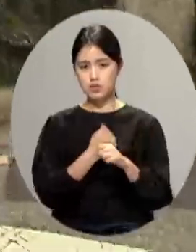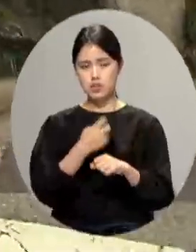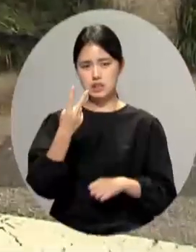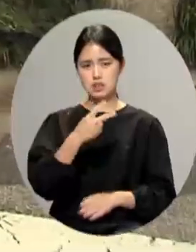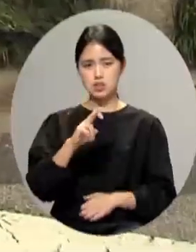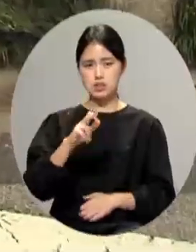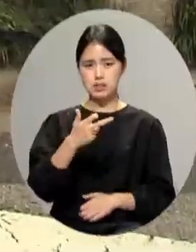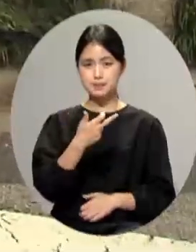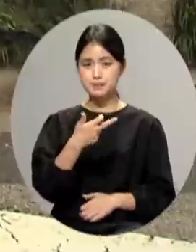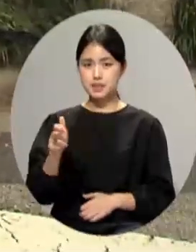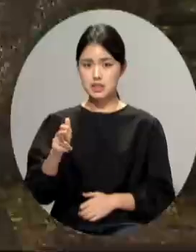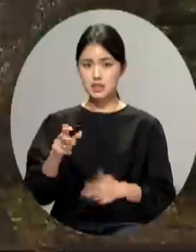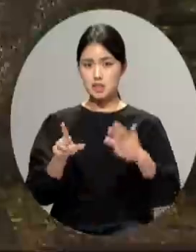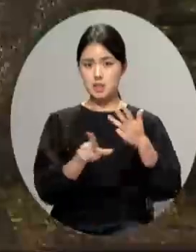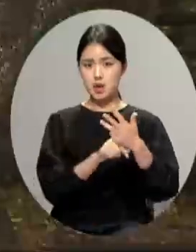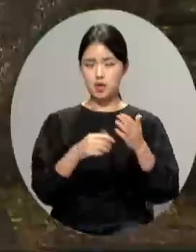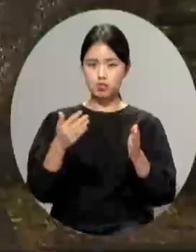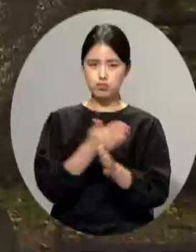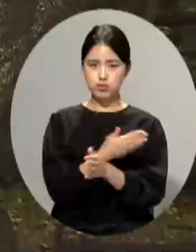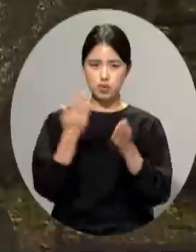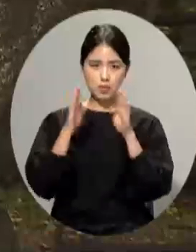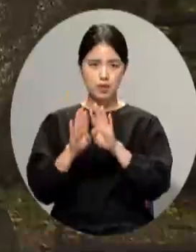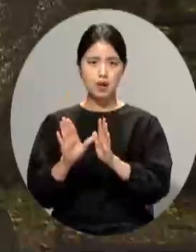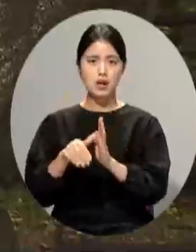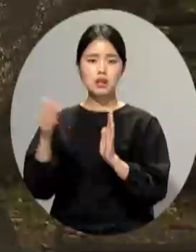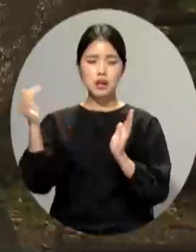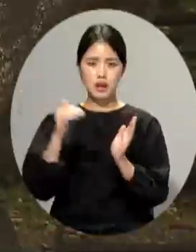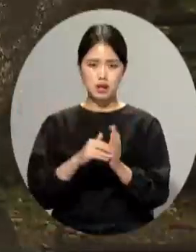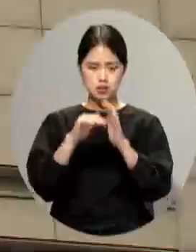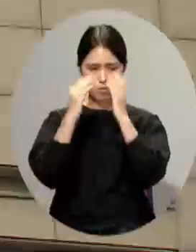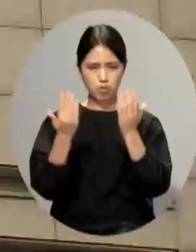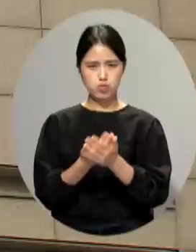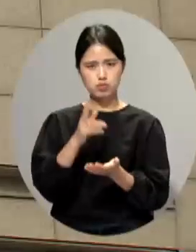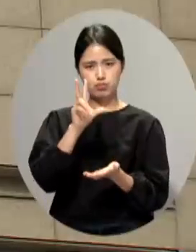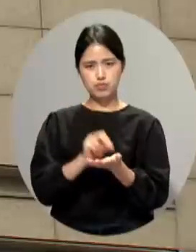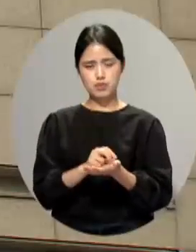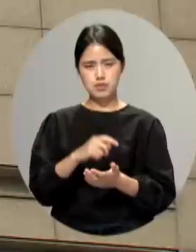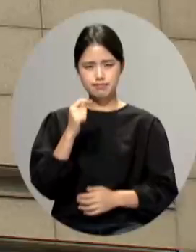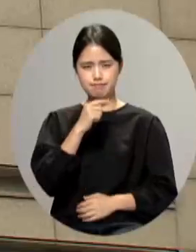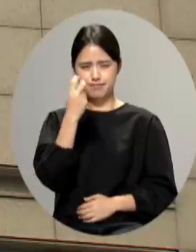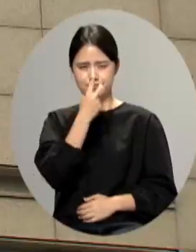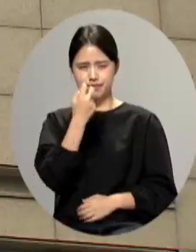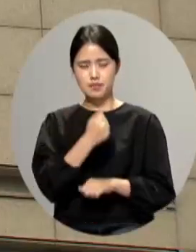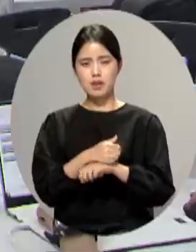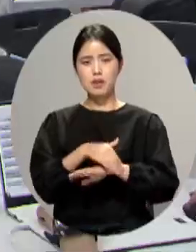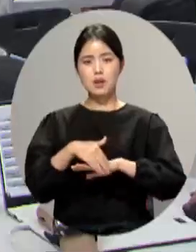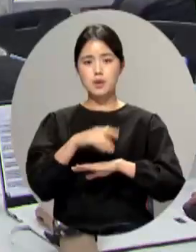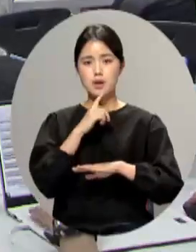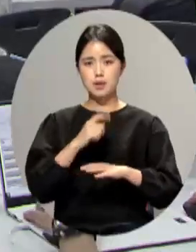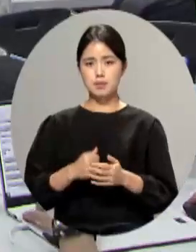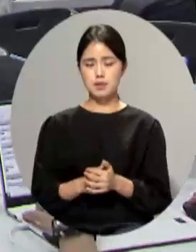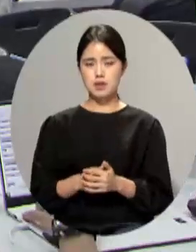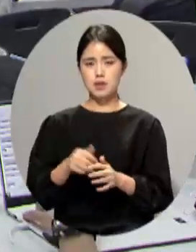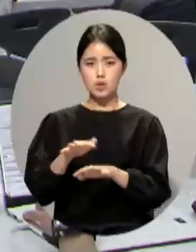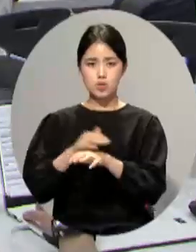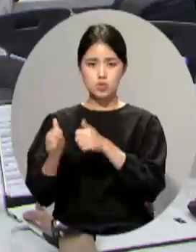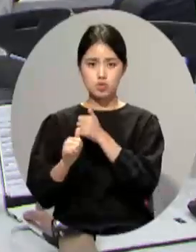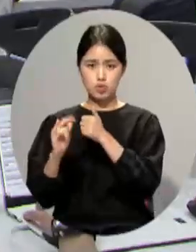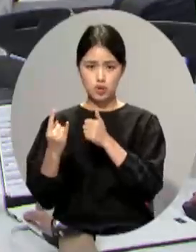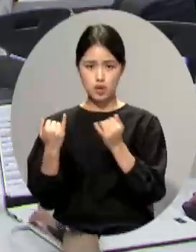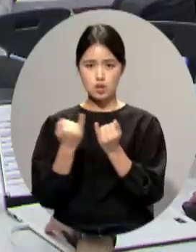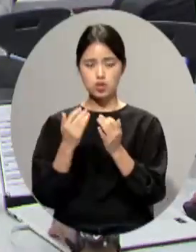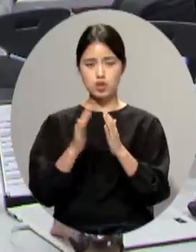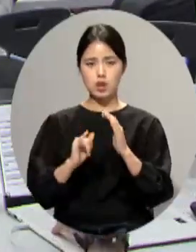2017년 8월부터 폐영까지 대회 전반의 문제점을 철저히 살펴보겠다고 예고한 상황. 조직위와